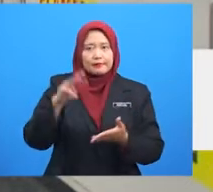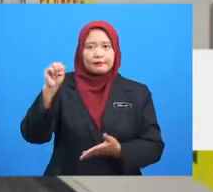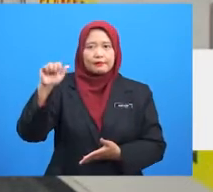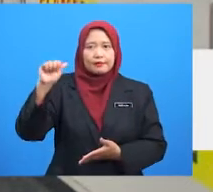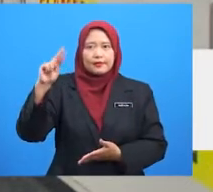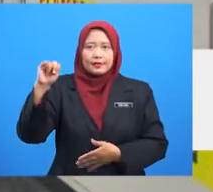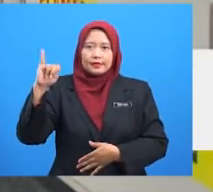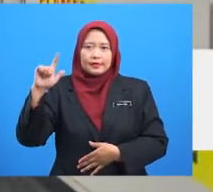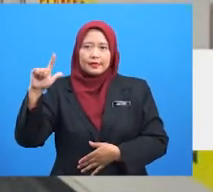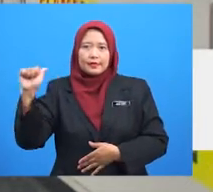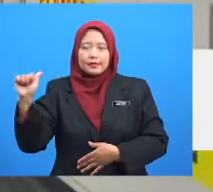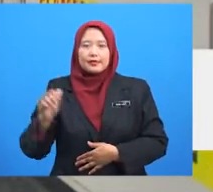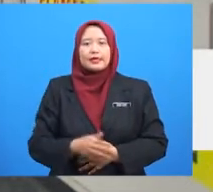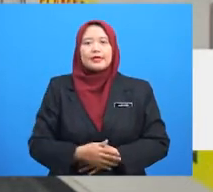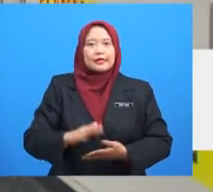kad Manila,